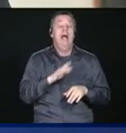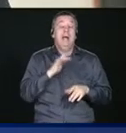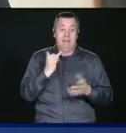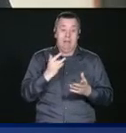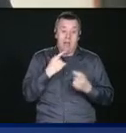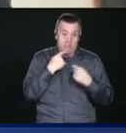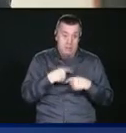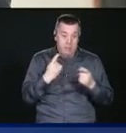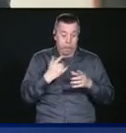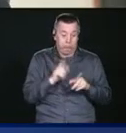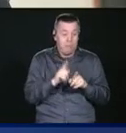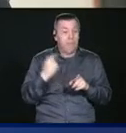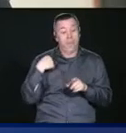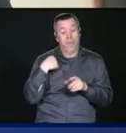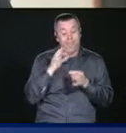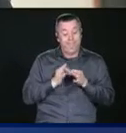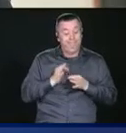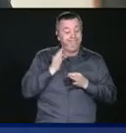annonçant la prolongation